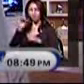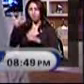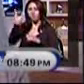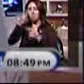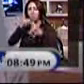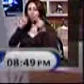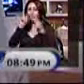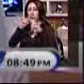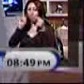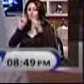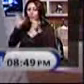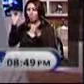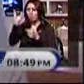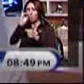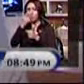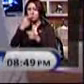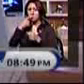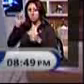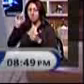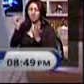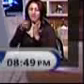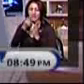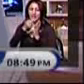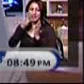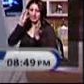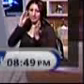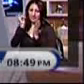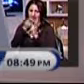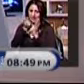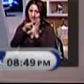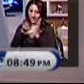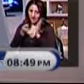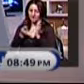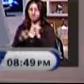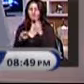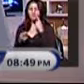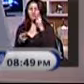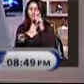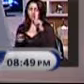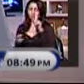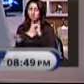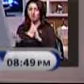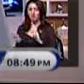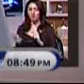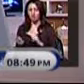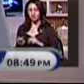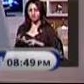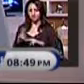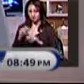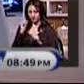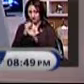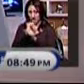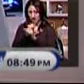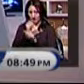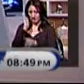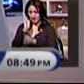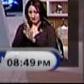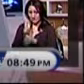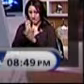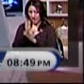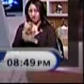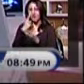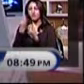وذاك يعني أظن لست لا أقطع. احنا في انتظارها ابو، خلينا نروح. هل في حاجه هتتحول لاعمال دراميه سينمائيه؟ في طبعا